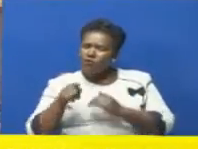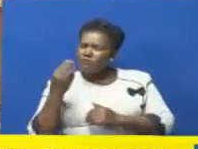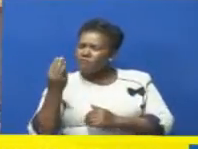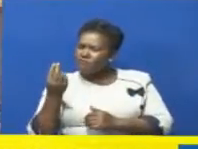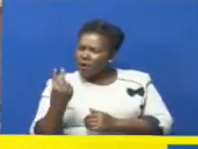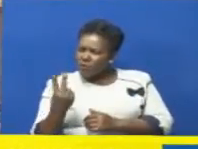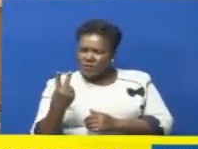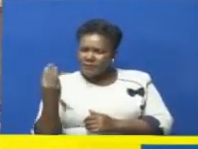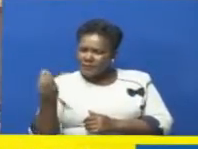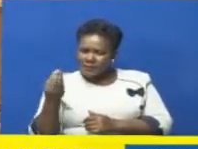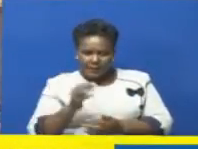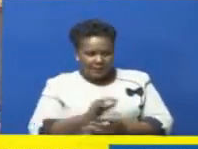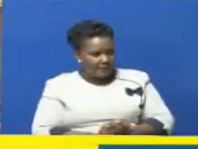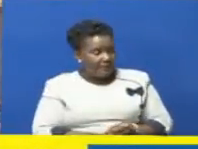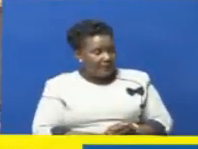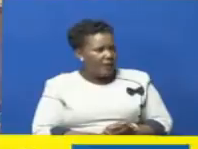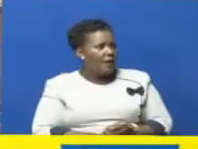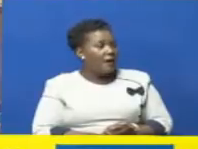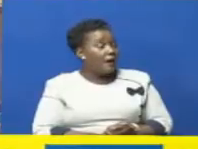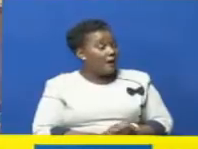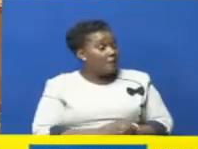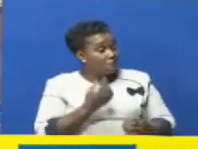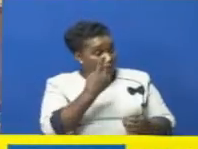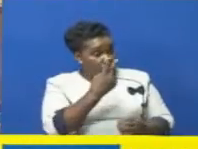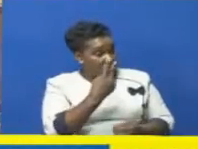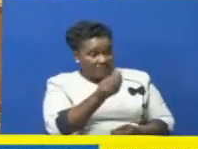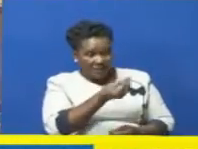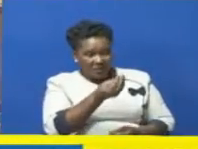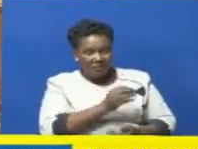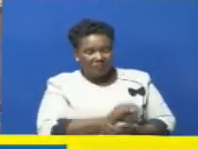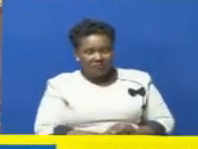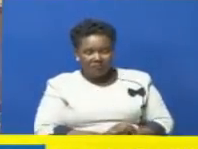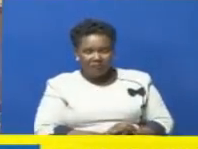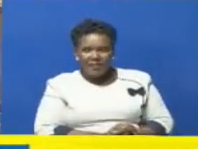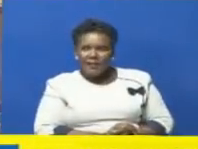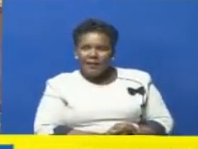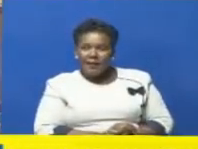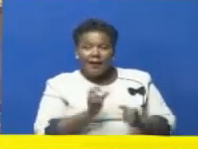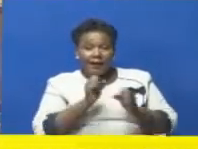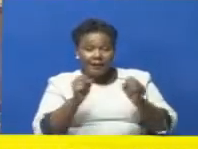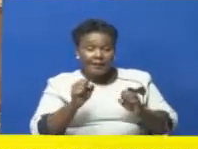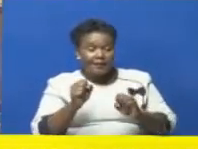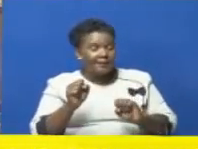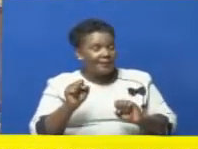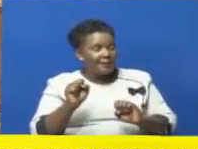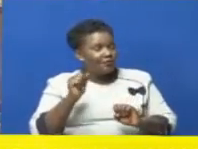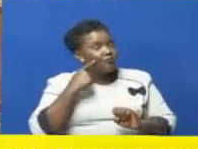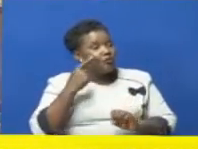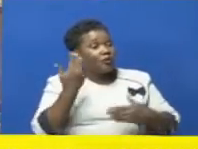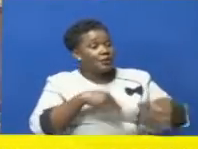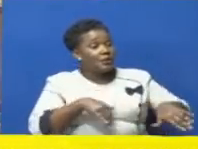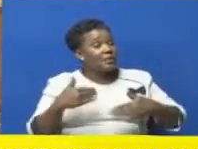akina Mohamed Salah anafunga magoli matano. Anasema ile performance ilikuwa ni nzuri. Matano.